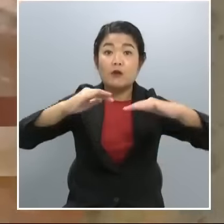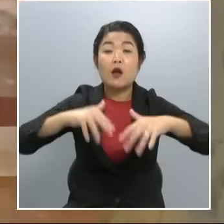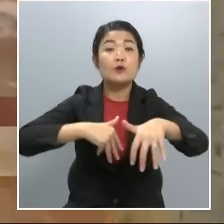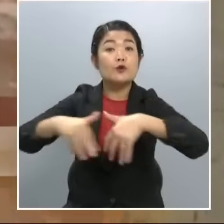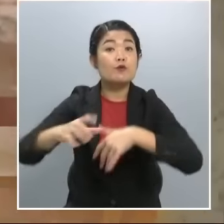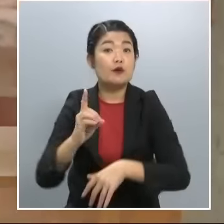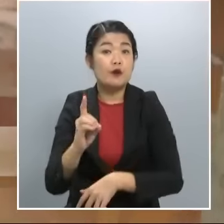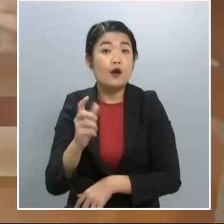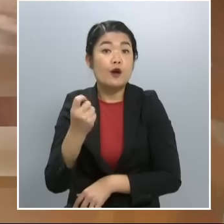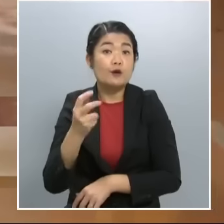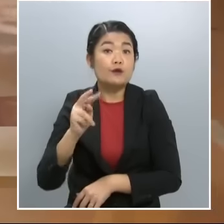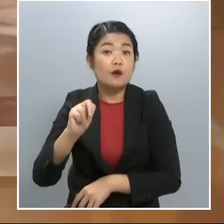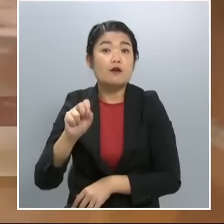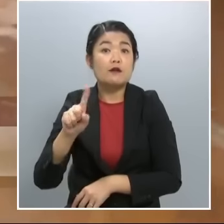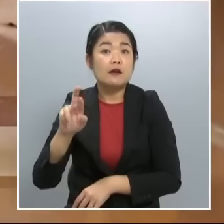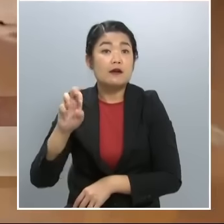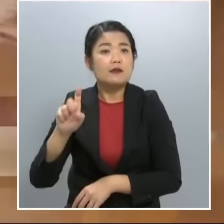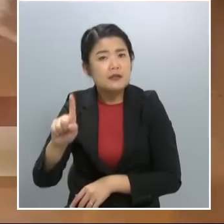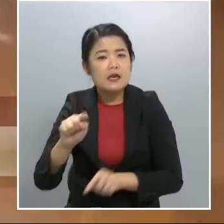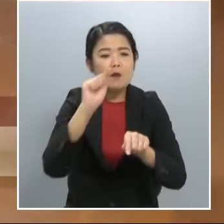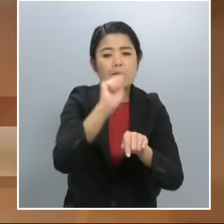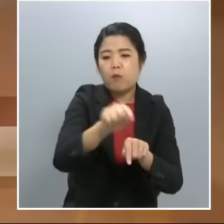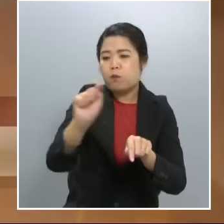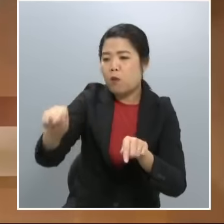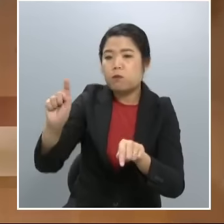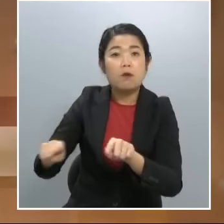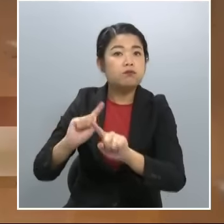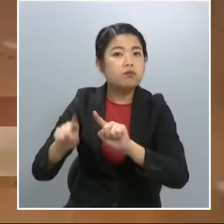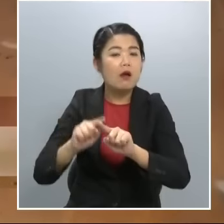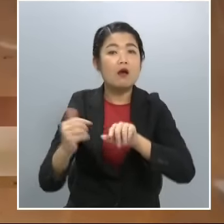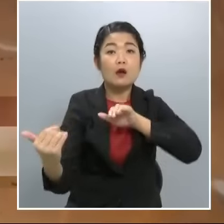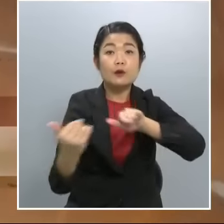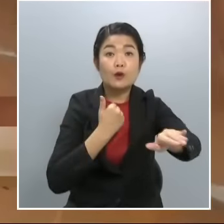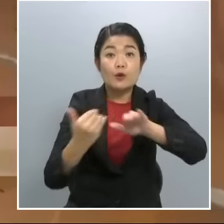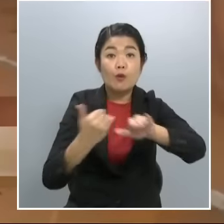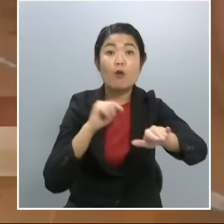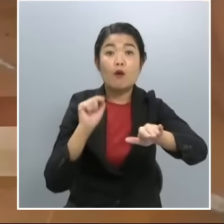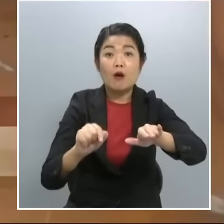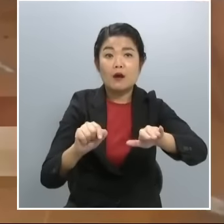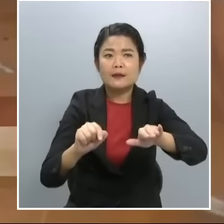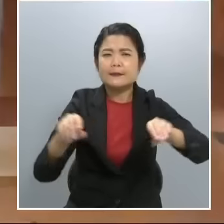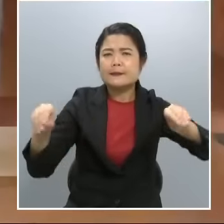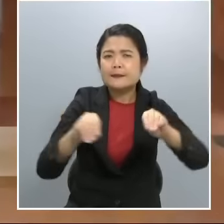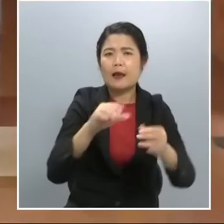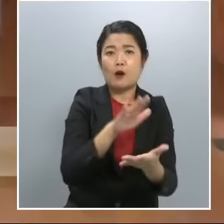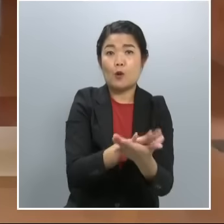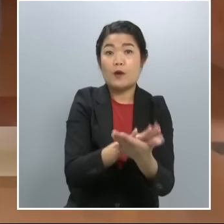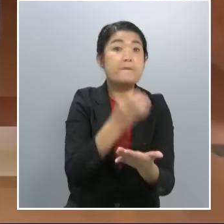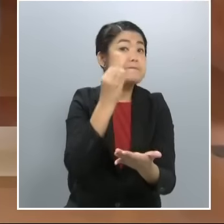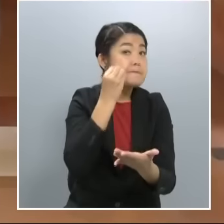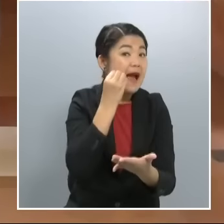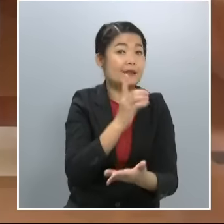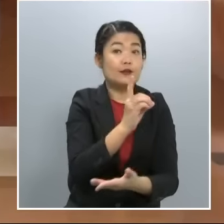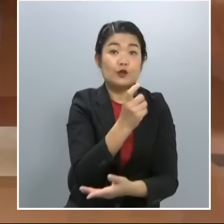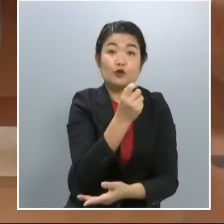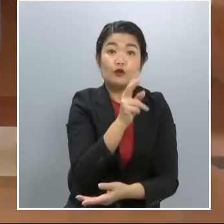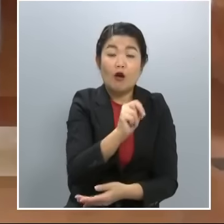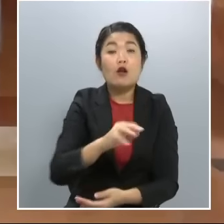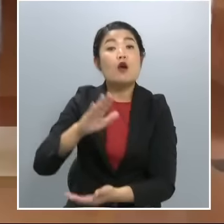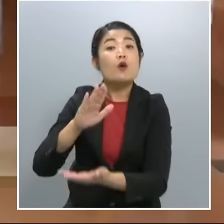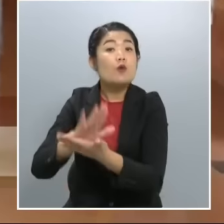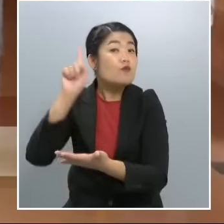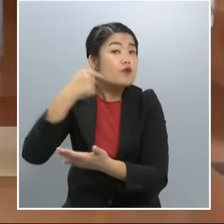ท่าลี่ท่าช้างพวงพยอมพญาวัฒนถนนหน่อคำเข้าโรงเรียนบ้านดอนเส้นทางไปโรงเรียนสตรีศรีนั่น